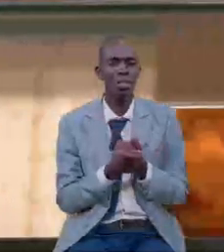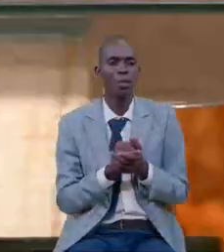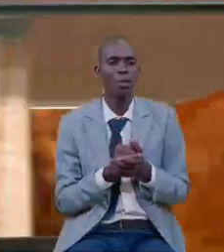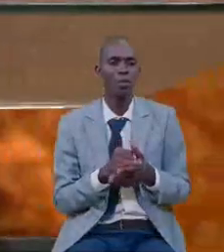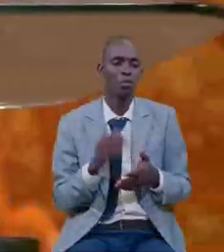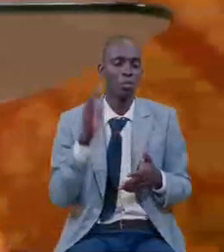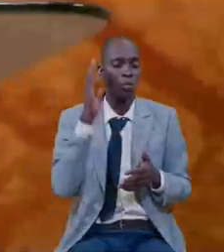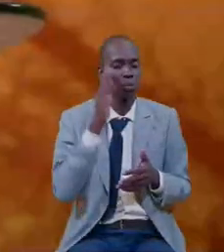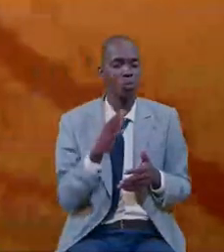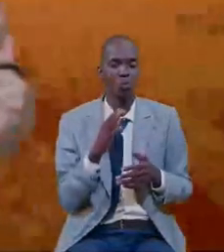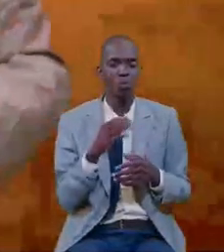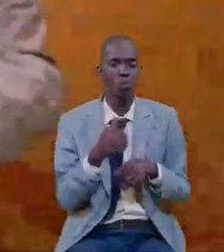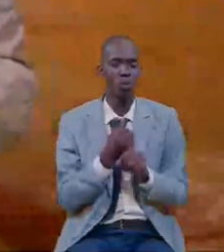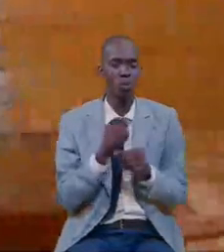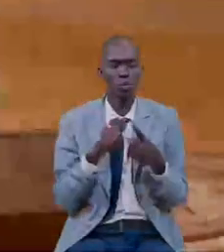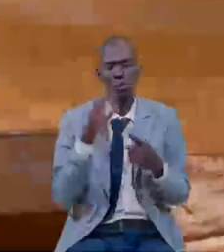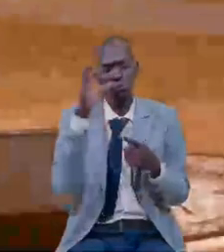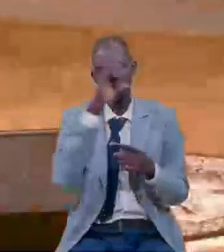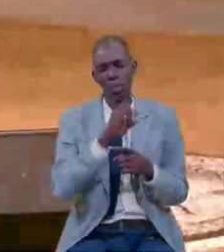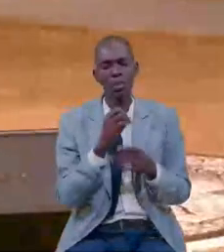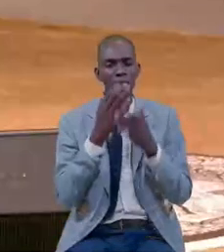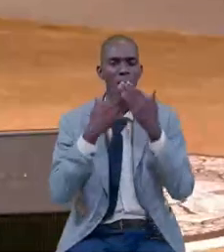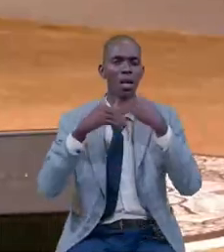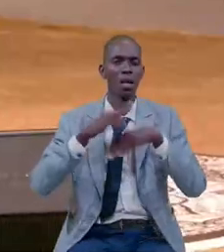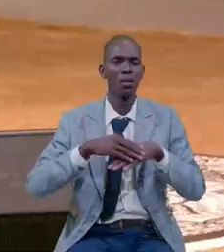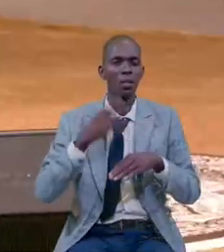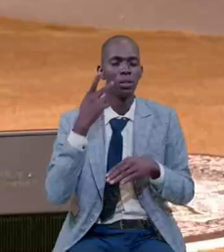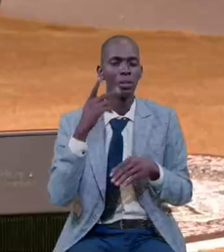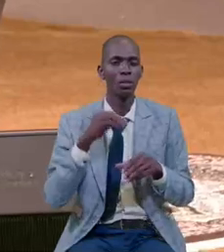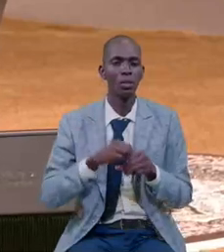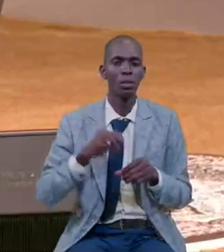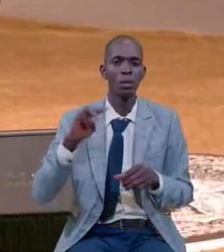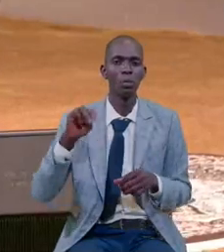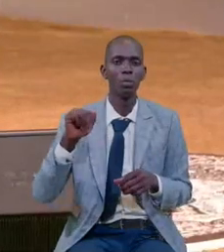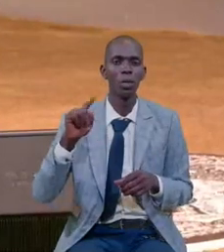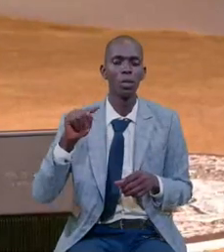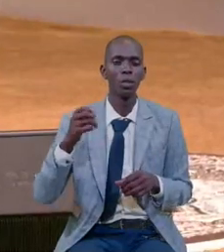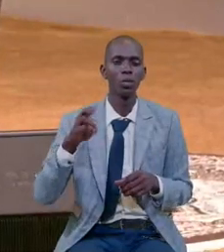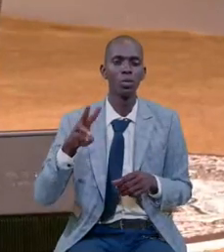nous fera rater le royaume de Dieu. Allons à Matthieu 24.